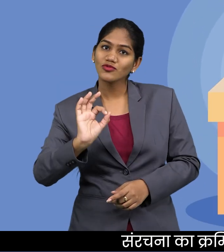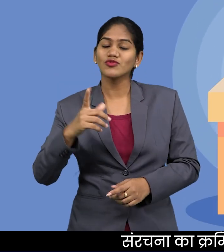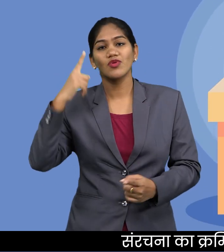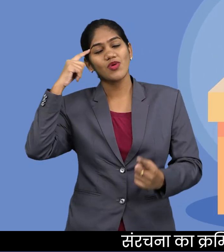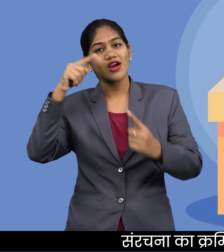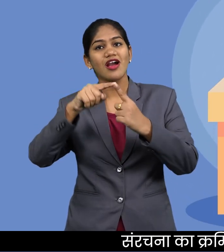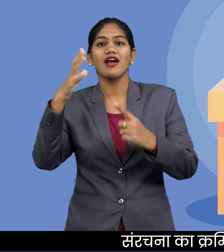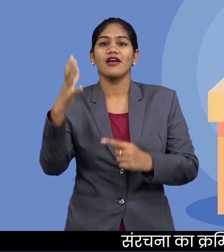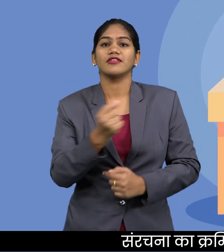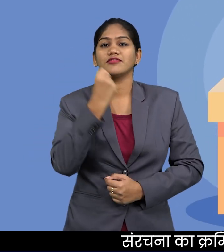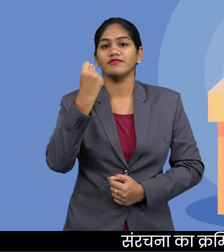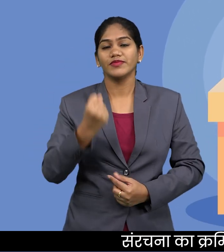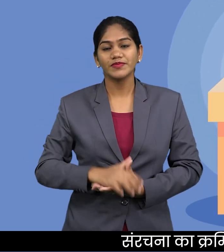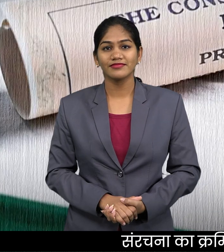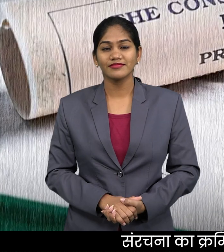थी।